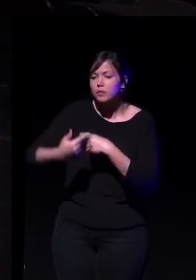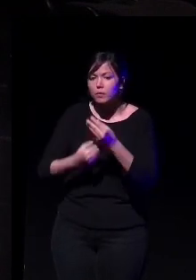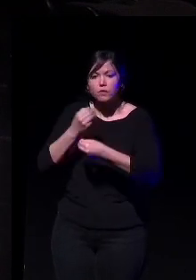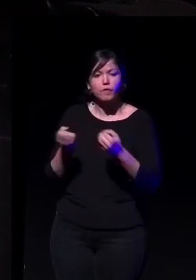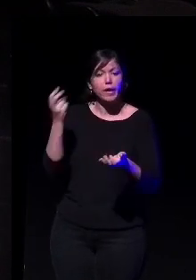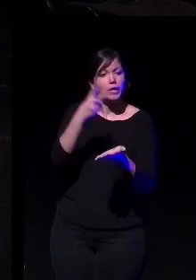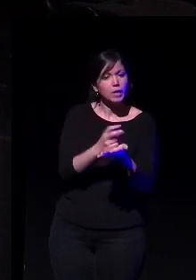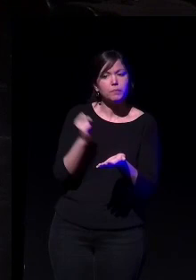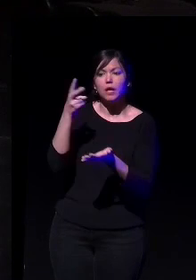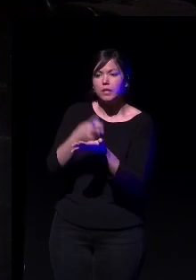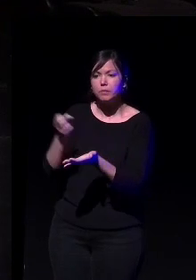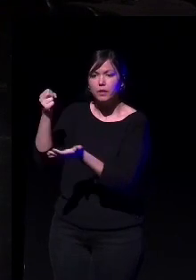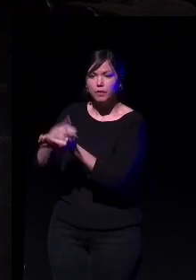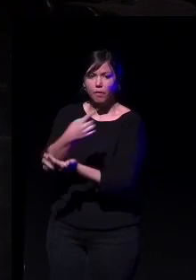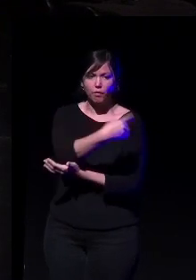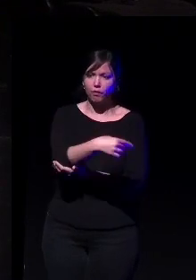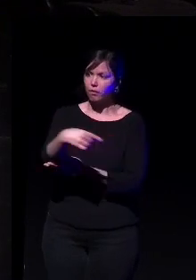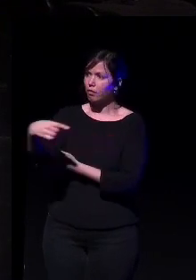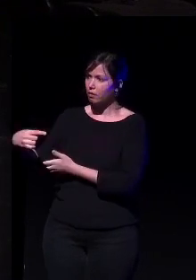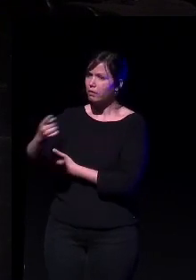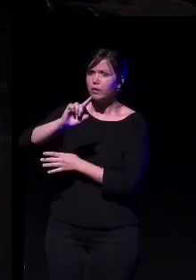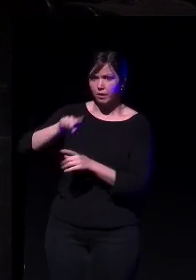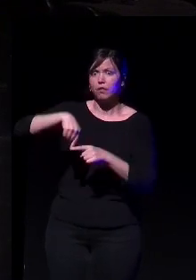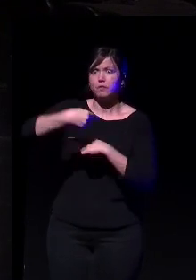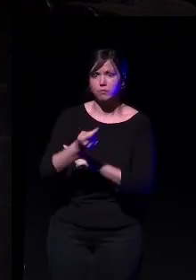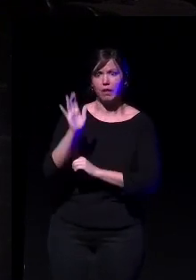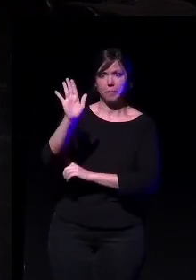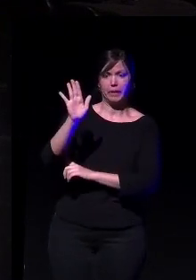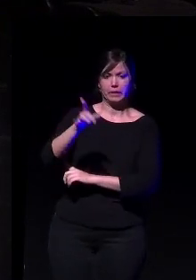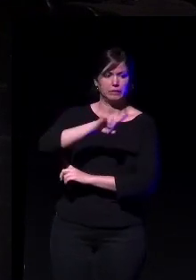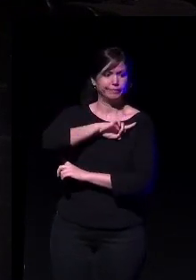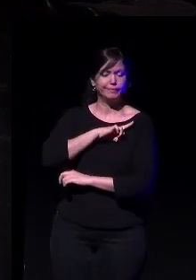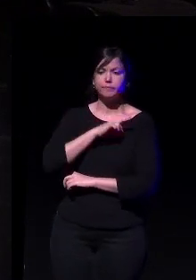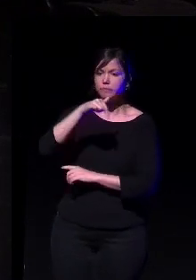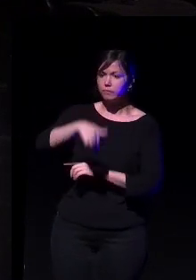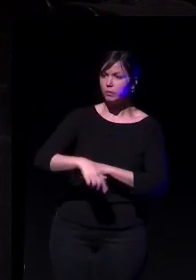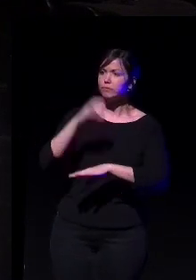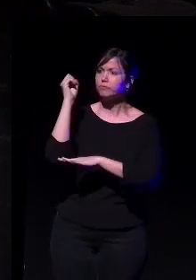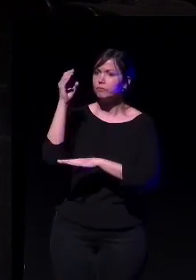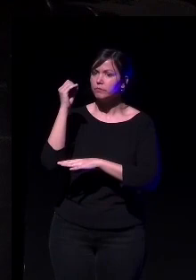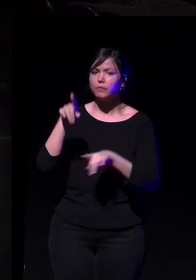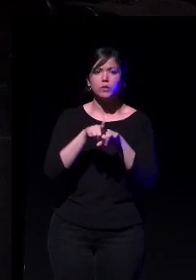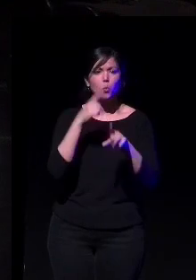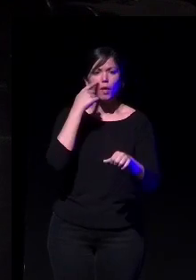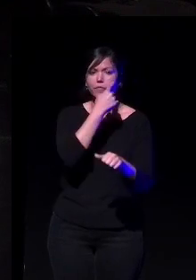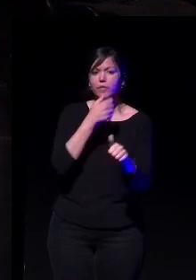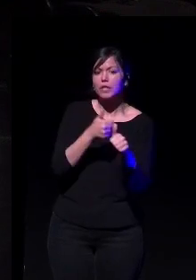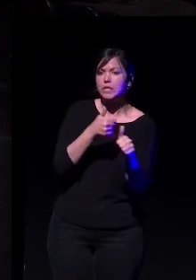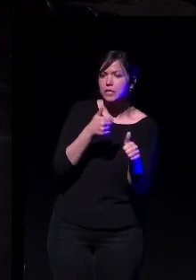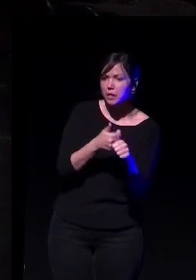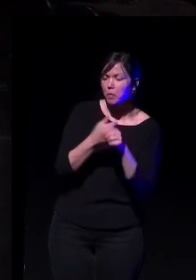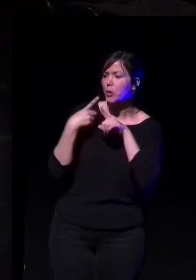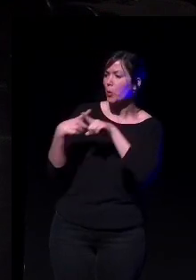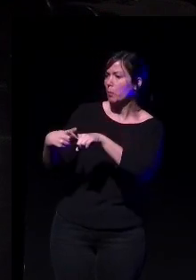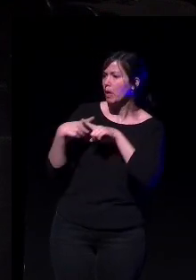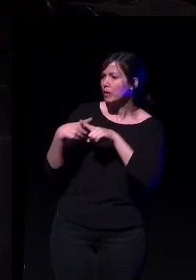els reptes que tenim i que ens amenacen. L'acte d'avui és un testimoniatge absolut a la dedicació compartida